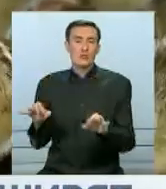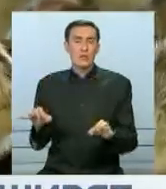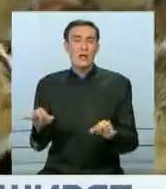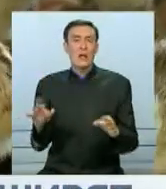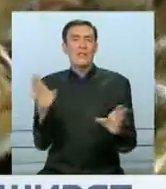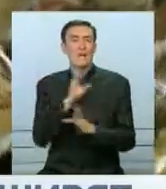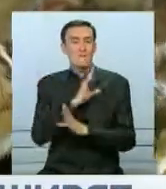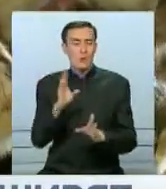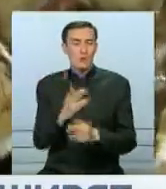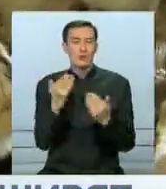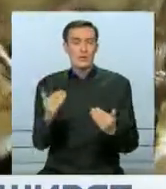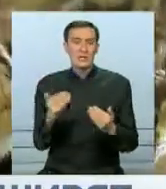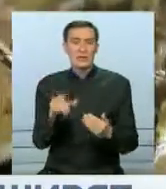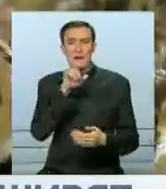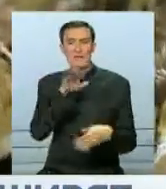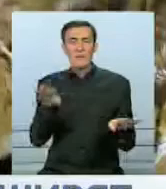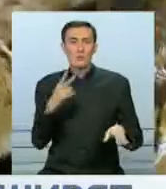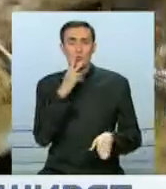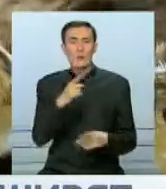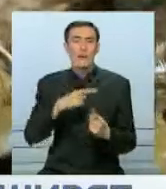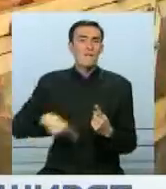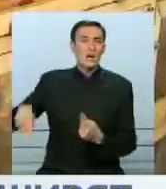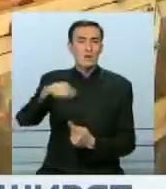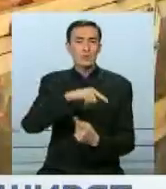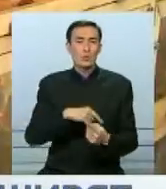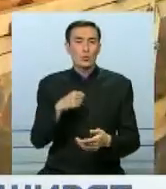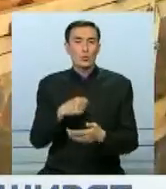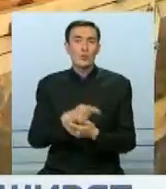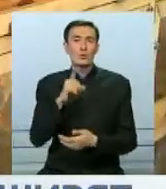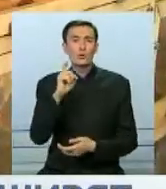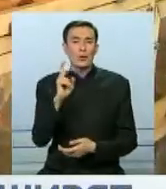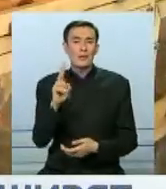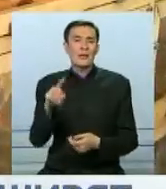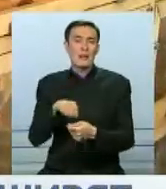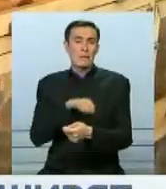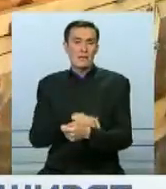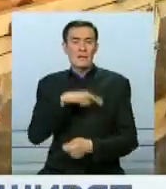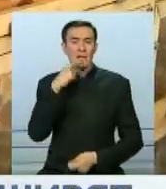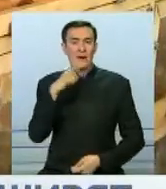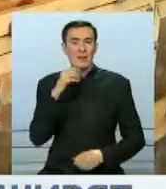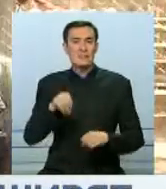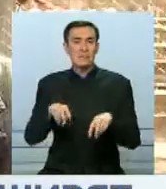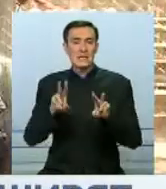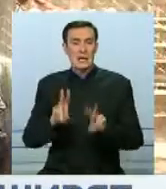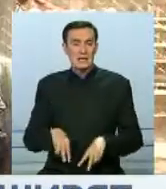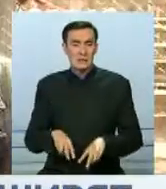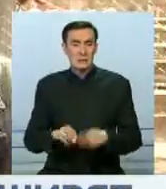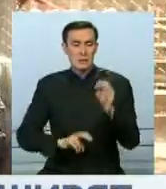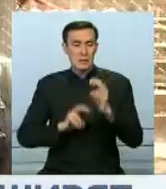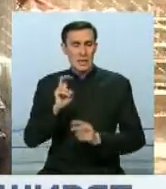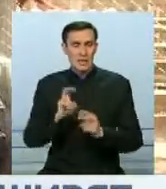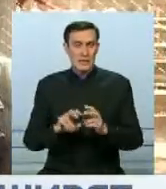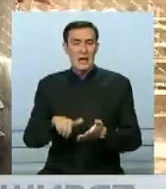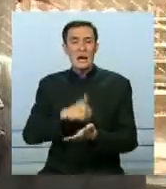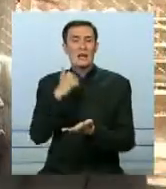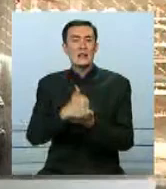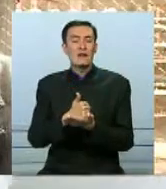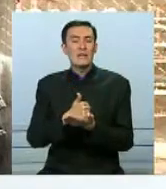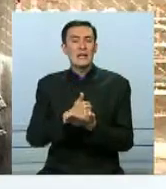волю. Теперь фазанов можно увидеть в радиусе до 100 километров. Делятся лесники предприятия. Главная цель